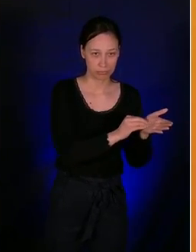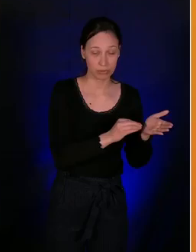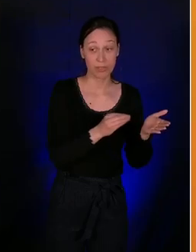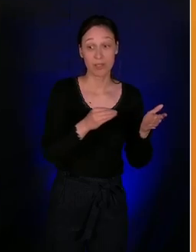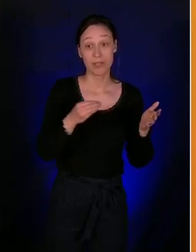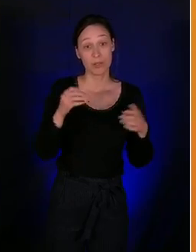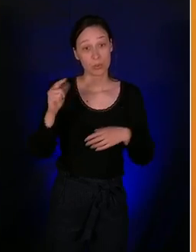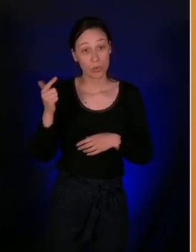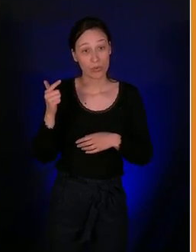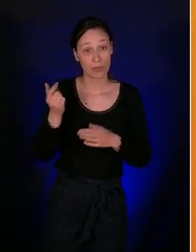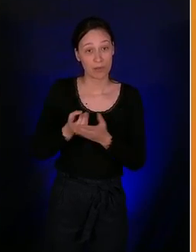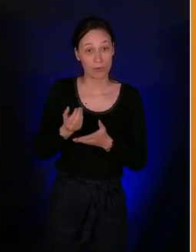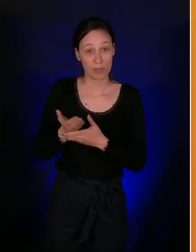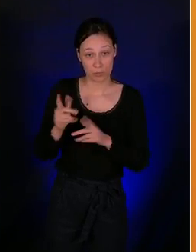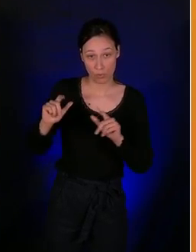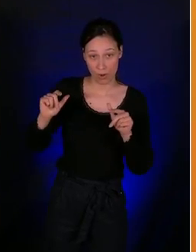une Clio blanche,